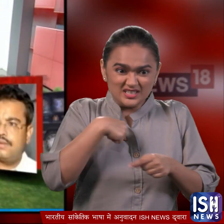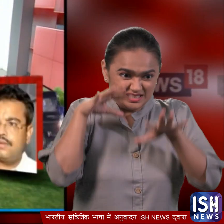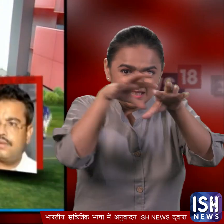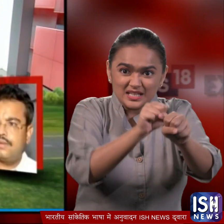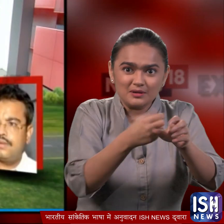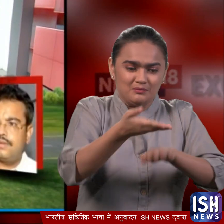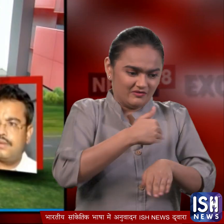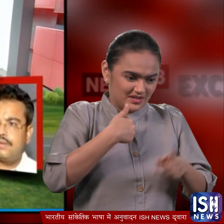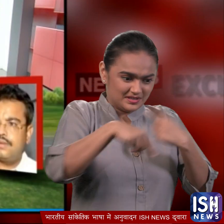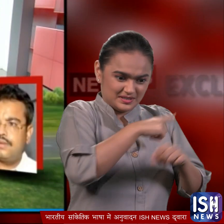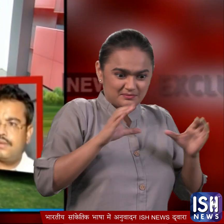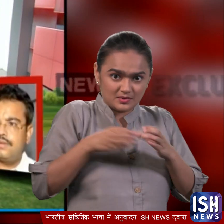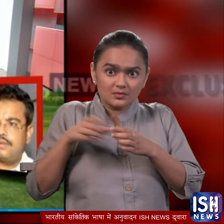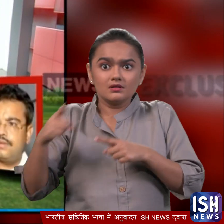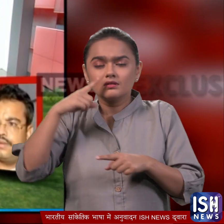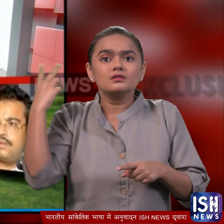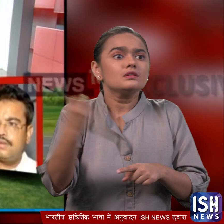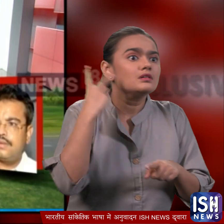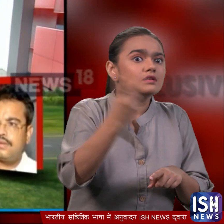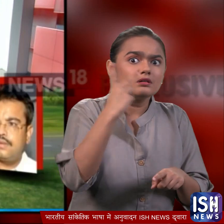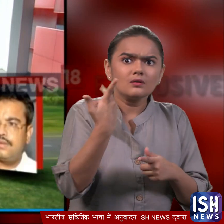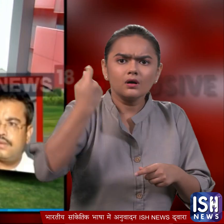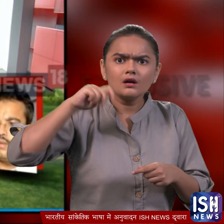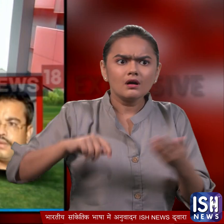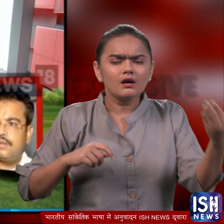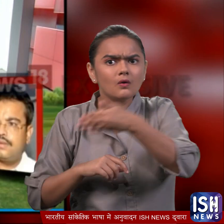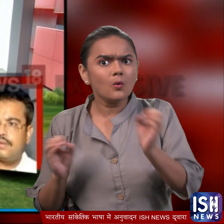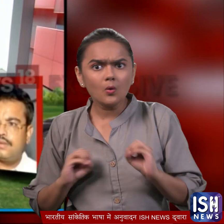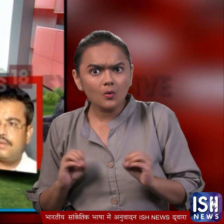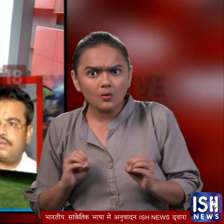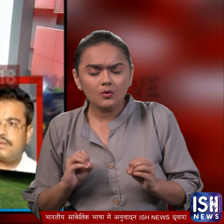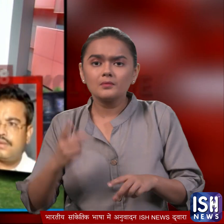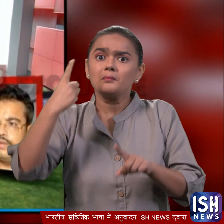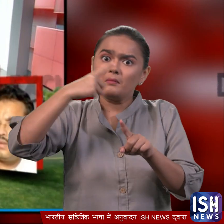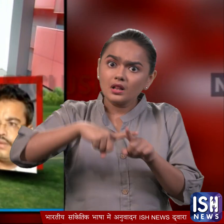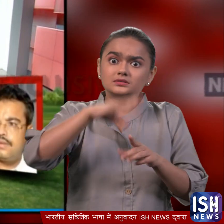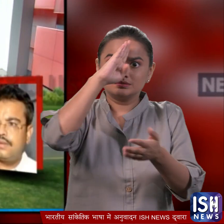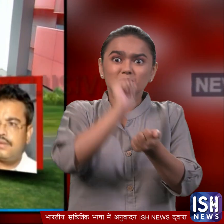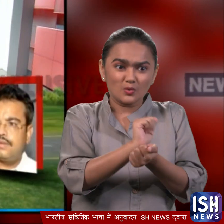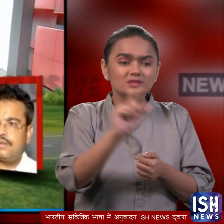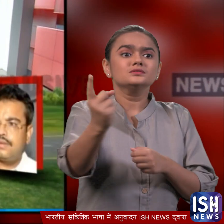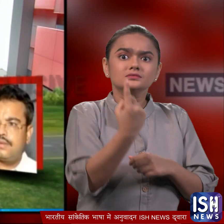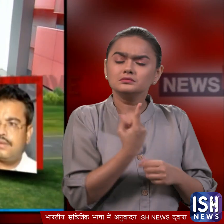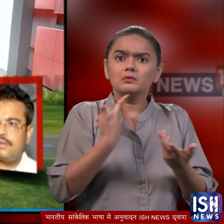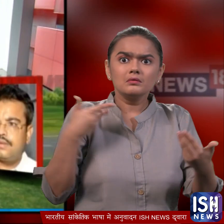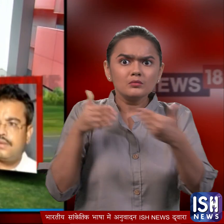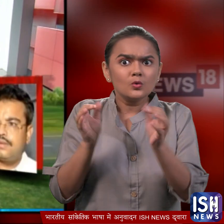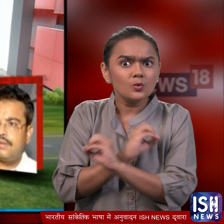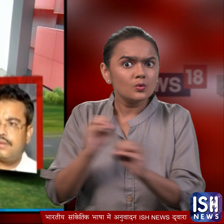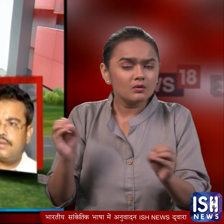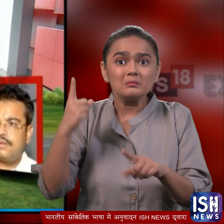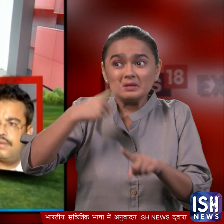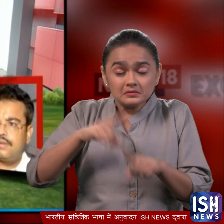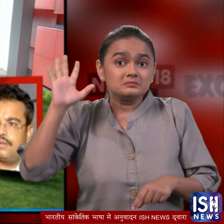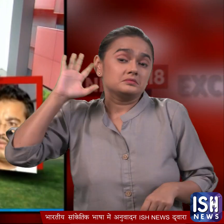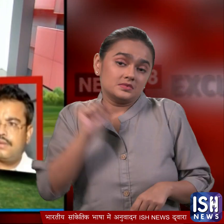के लिए जो टीमें बनाई गईं वो उनकी तलाश करेंगी, क्योंकि उन्होंने न अदालत में सरेंडर किया है और न ही पुलिस के सामने पेश हुए हैं।